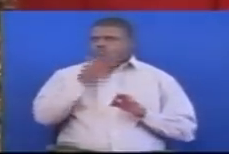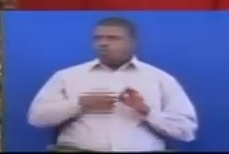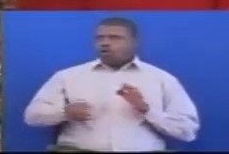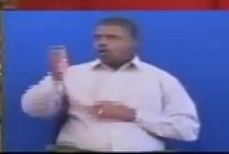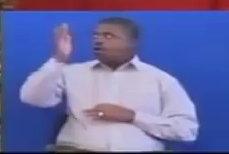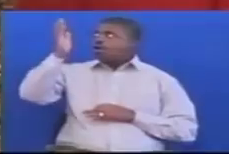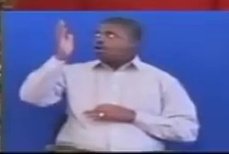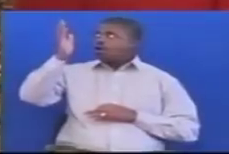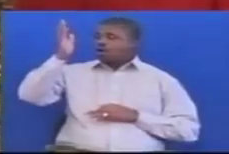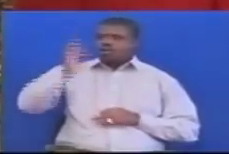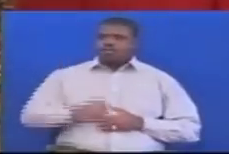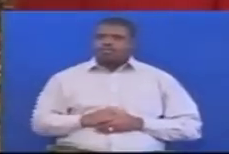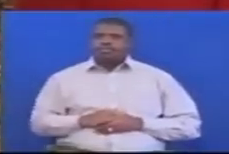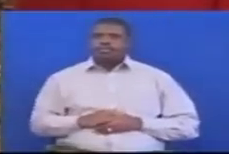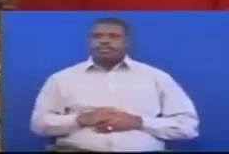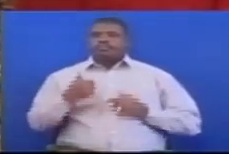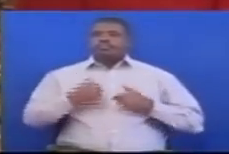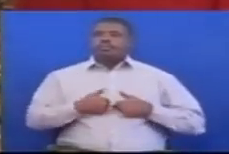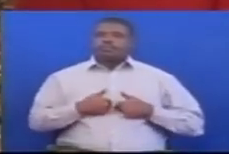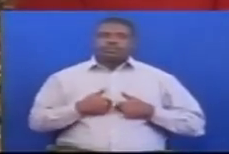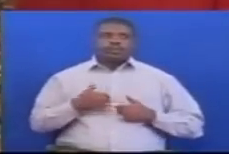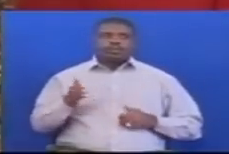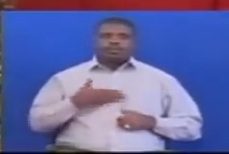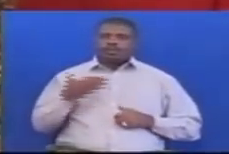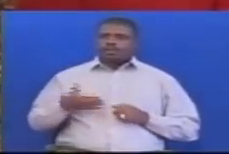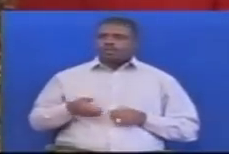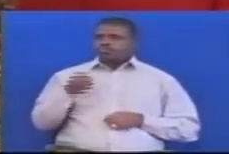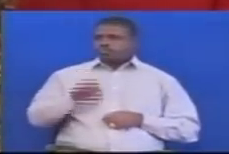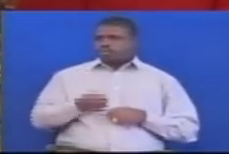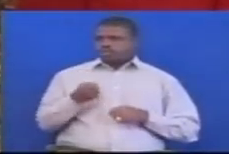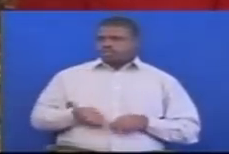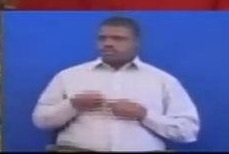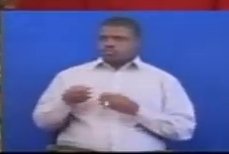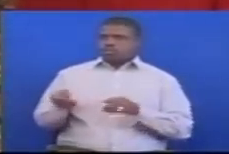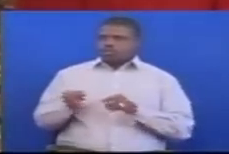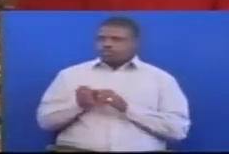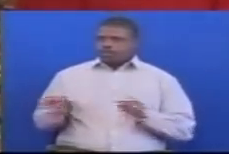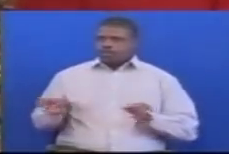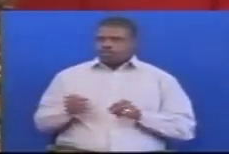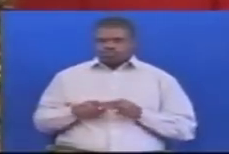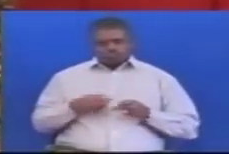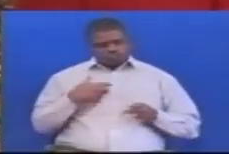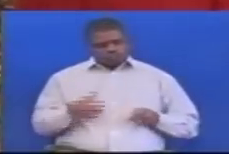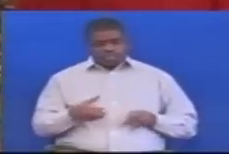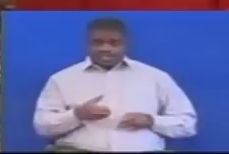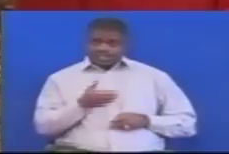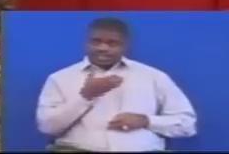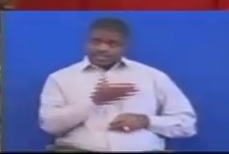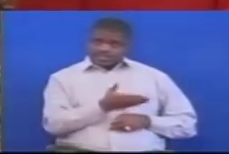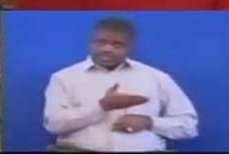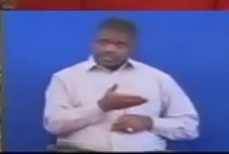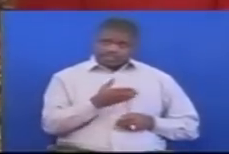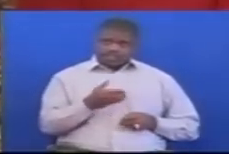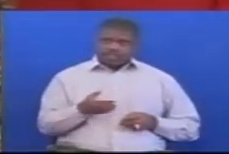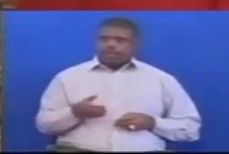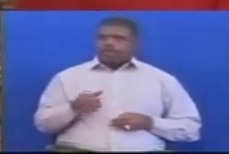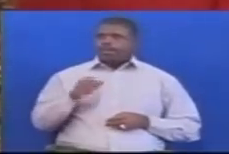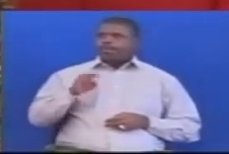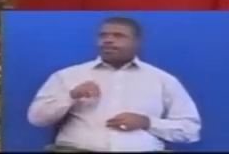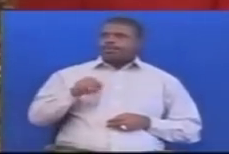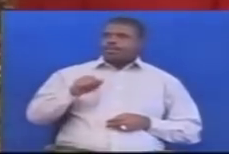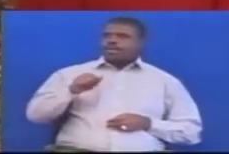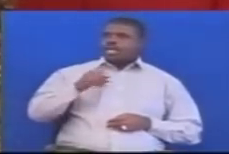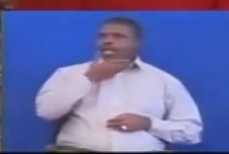Kuisha kusema hayo, nilipenda niweze kutoa pongezi maalum kwa waziri Makame Mbarawa